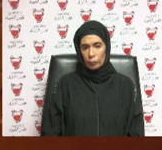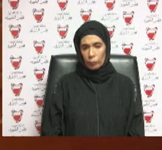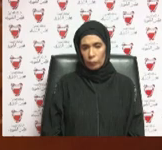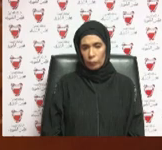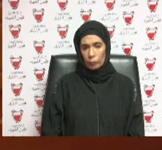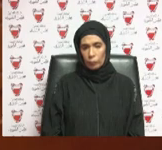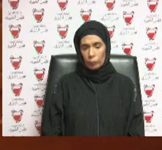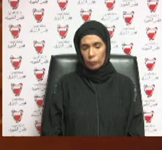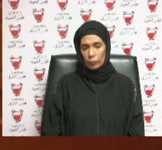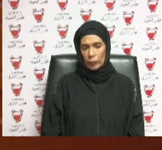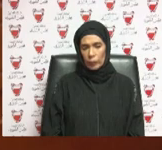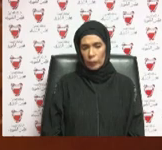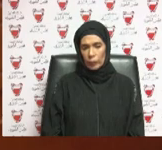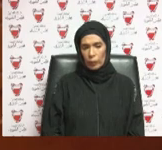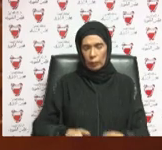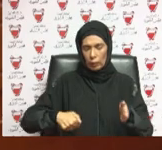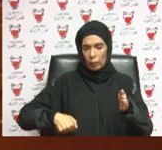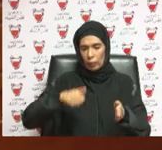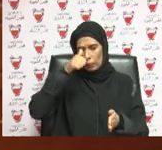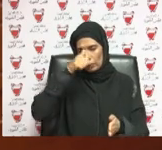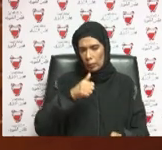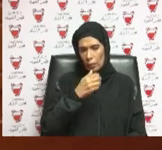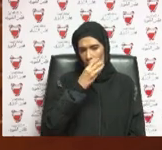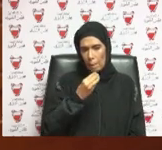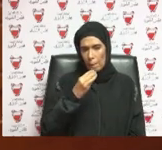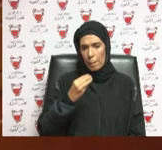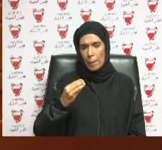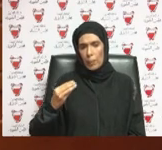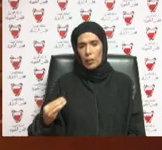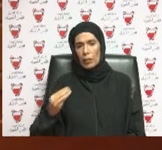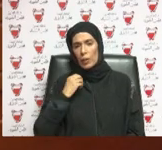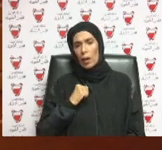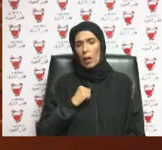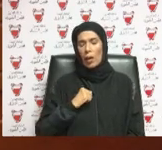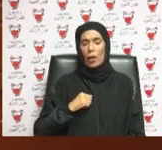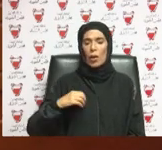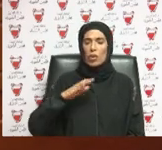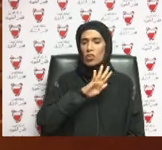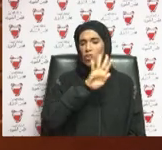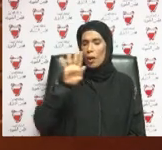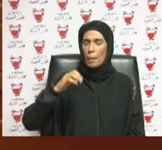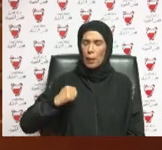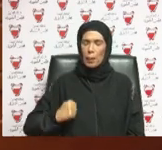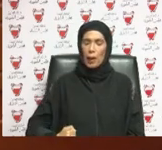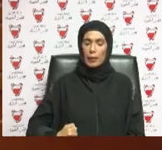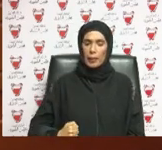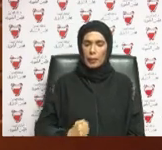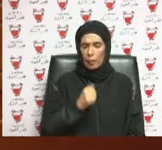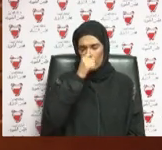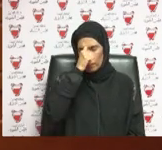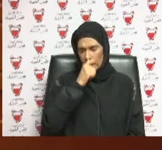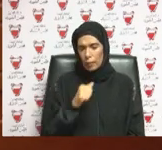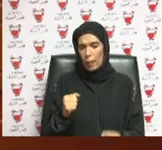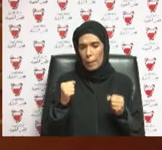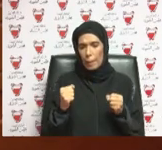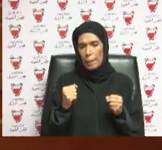كما أرفع أحر التعازي إلى أبناء وأحفاد الفقيد وشعب البحرين الحزين. من الصعب